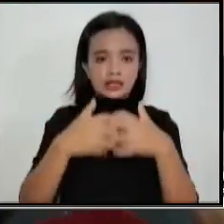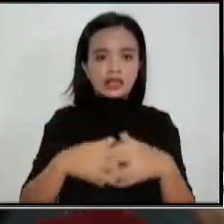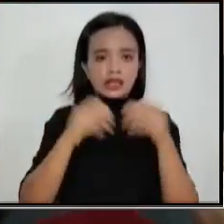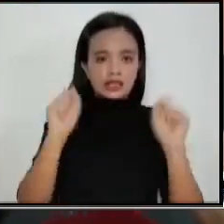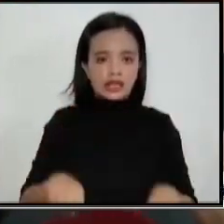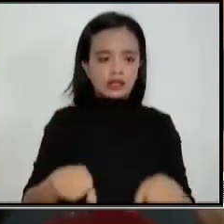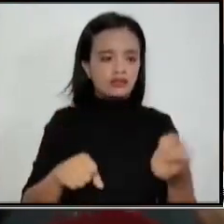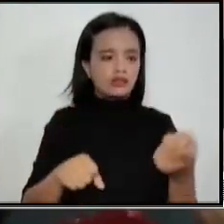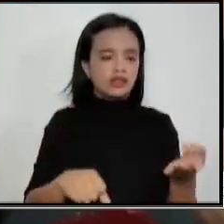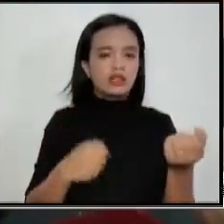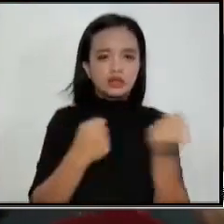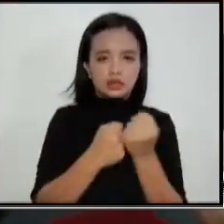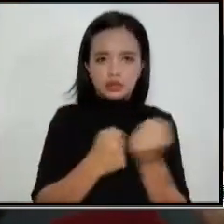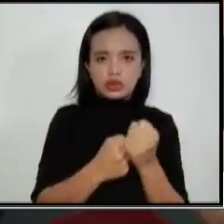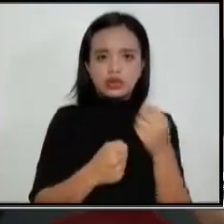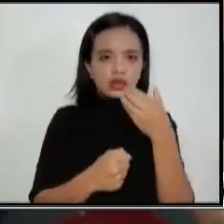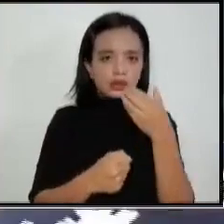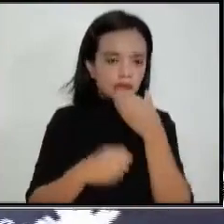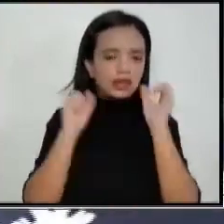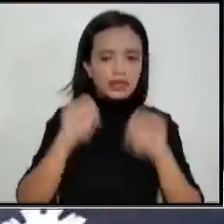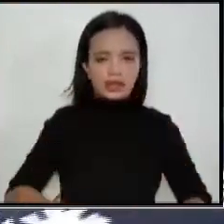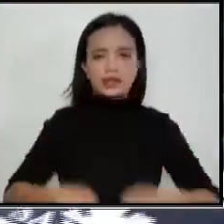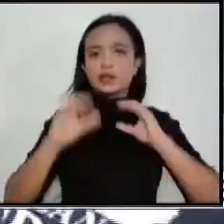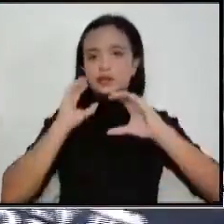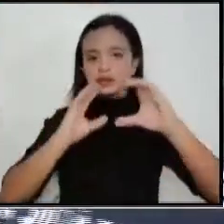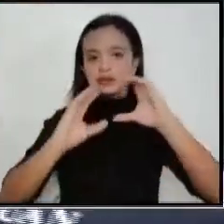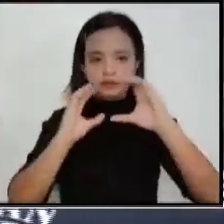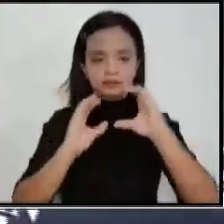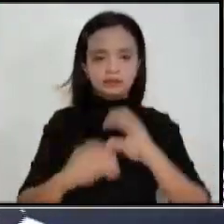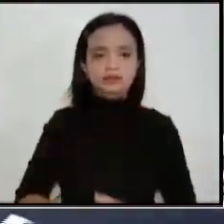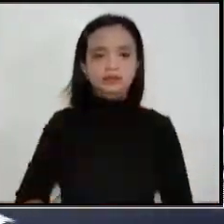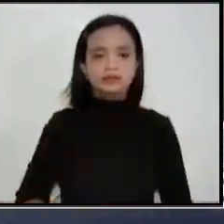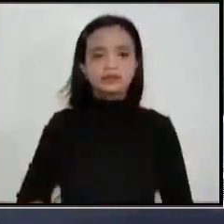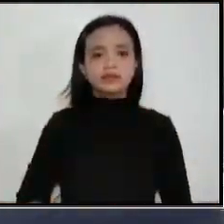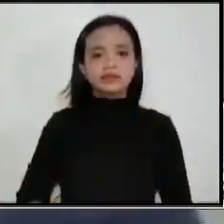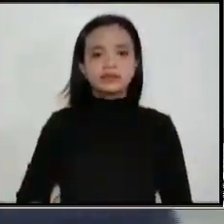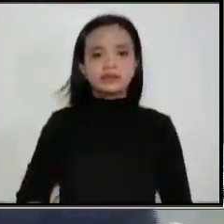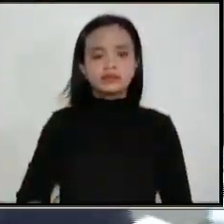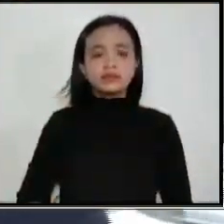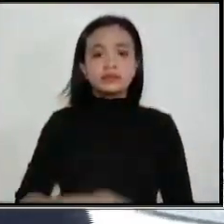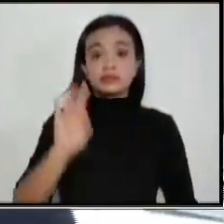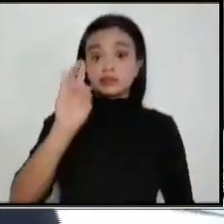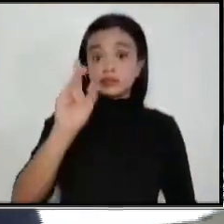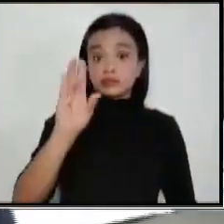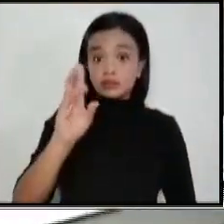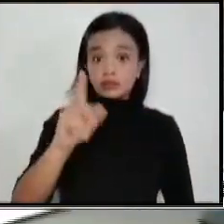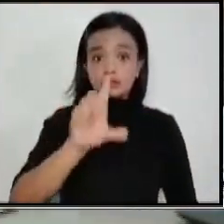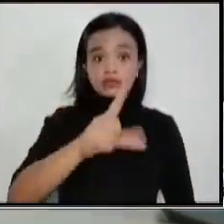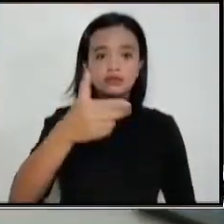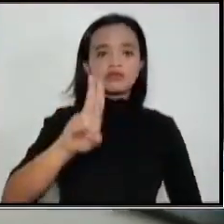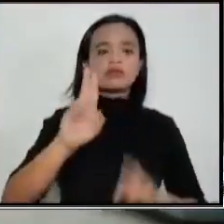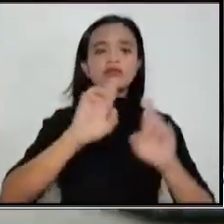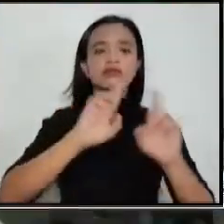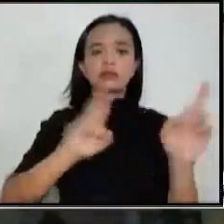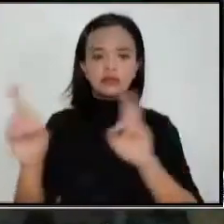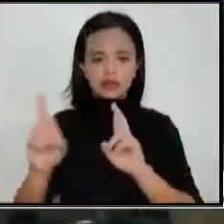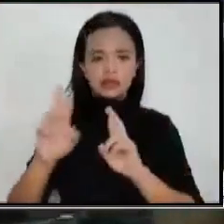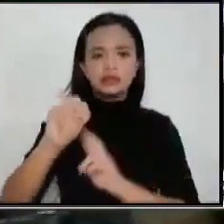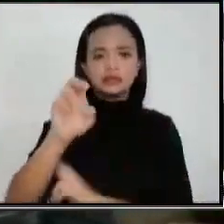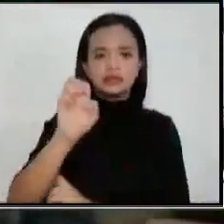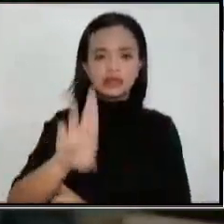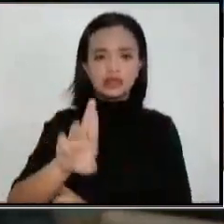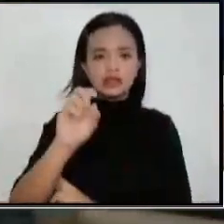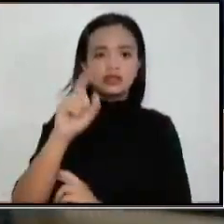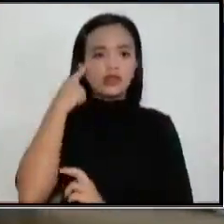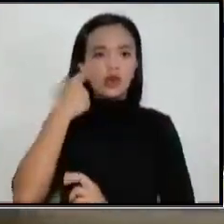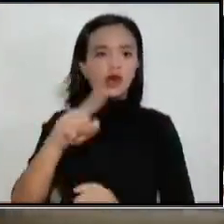at makakapag-communicate po kami sa isa't isa. Handa na rin ang 17 LGU sa NCR sa pagdating ng bagyo. Tukoy